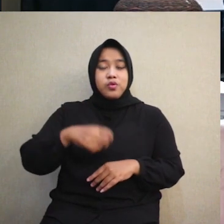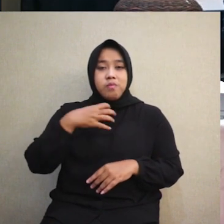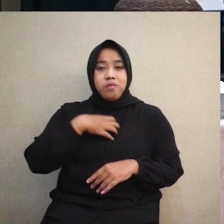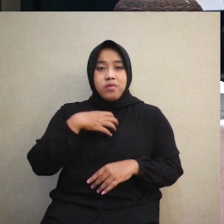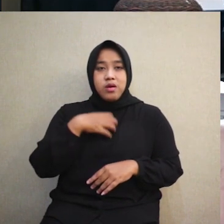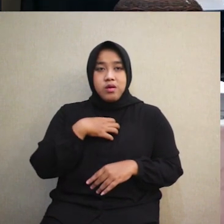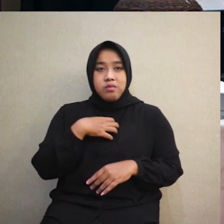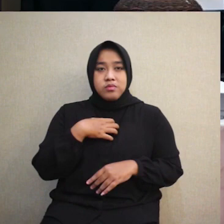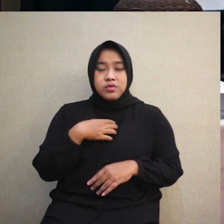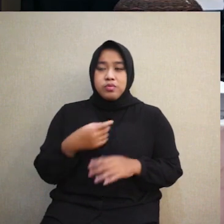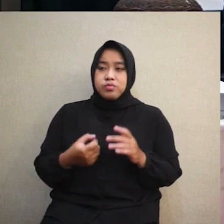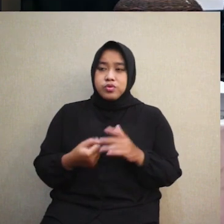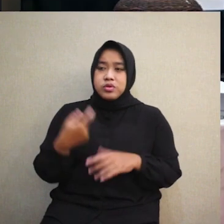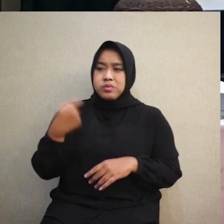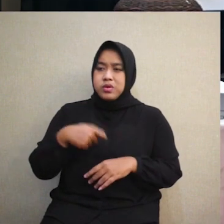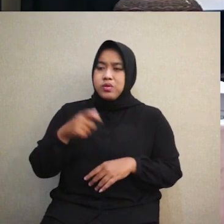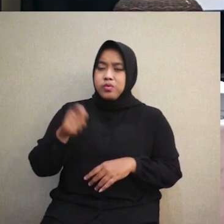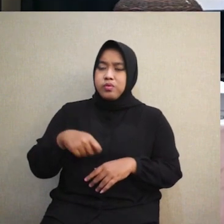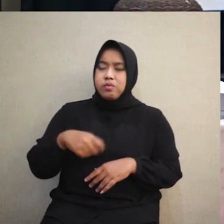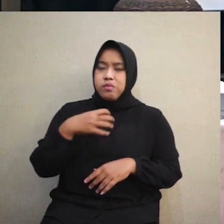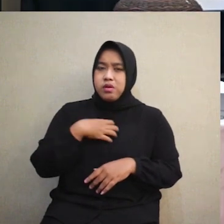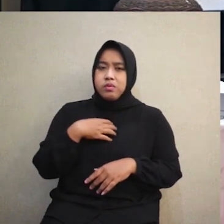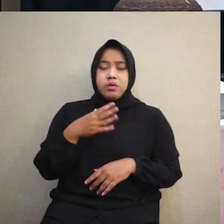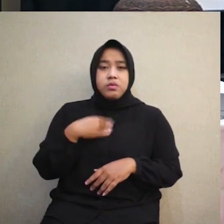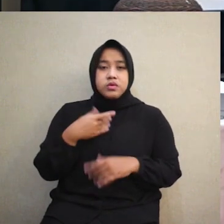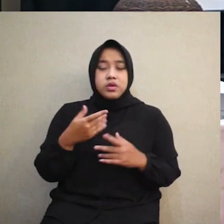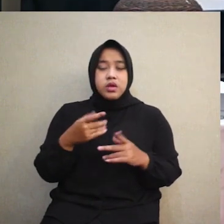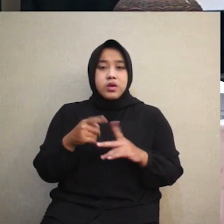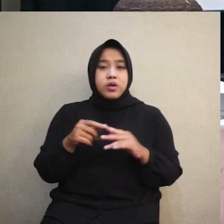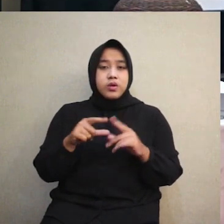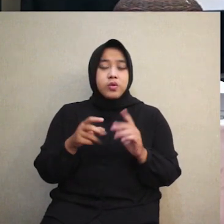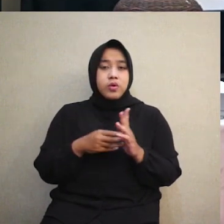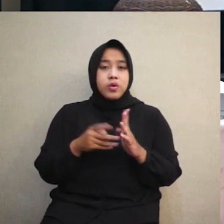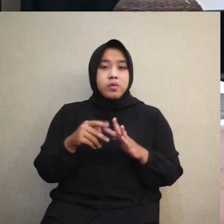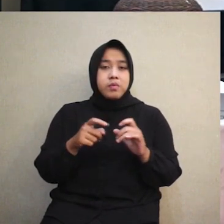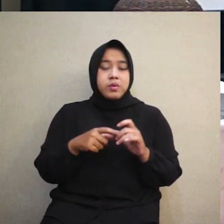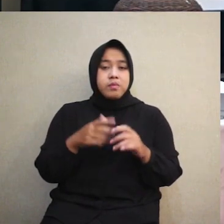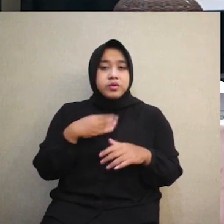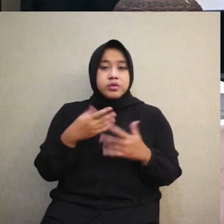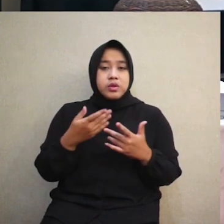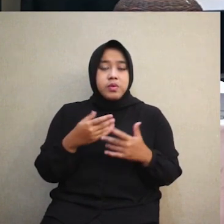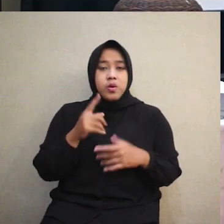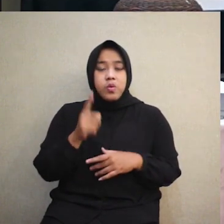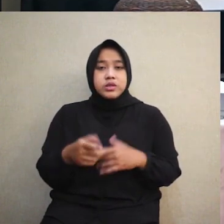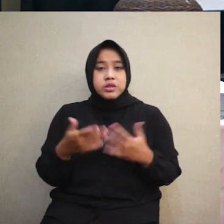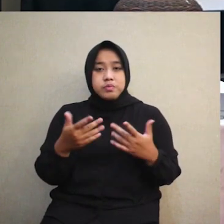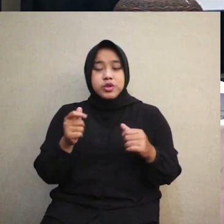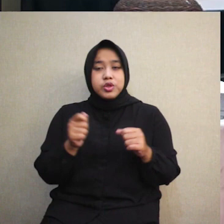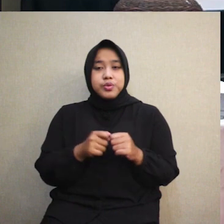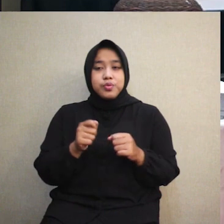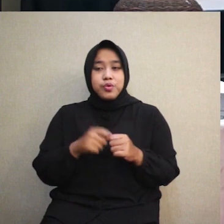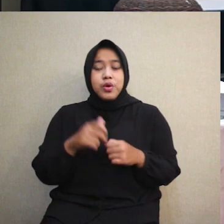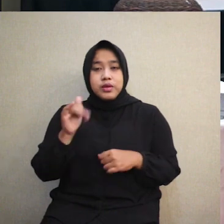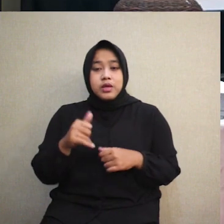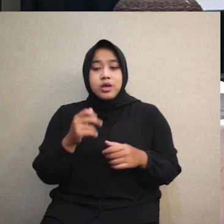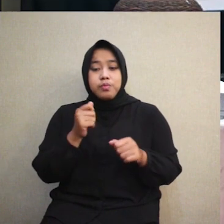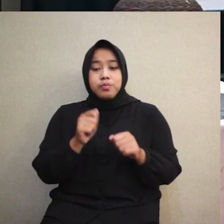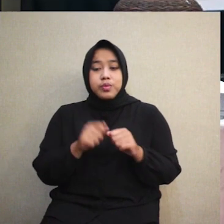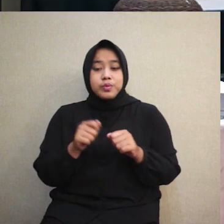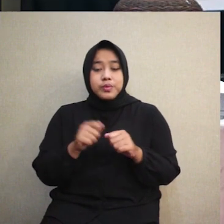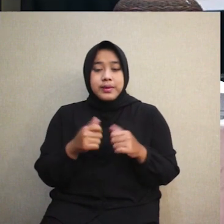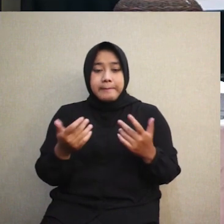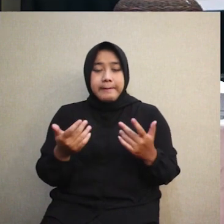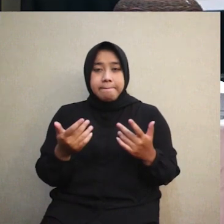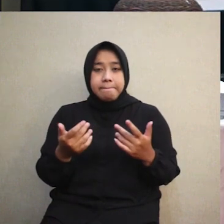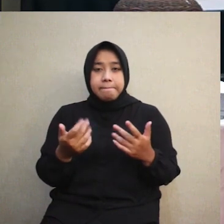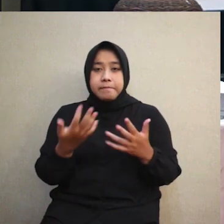gitu nah Maksud saya itu mestinya harus dibuat ya Jadi kita memang apa namanya